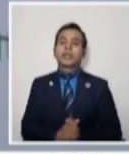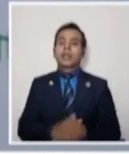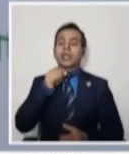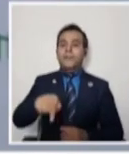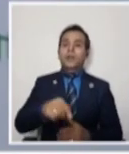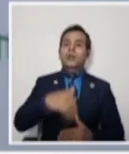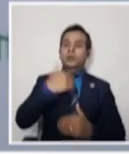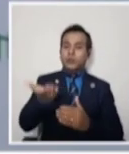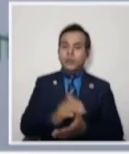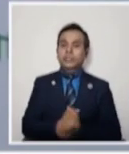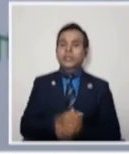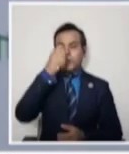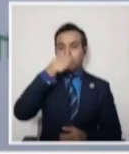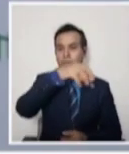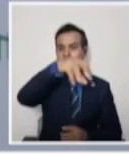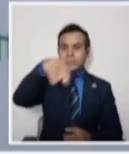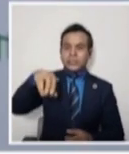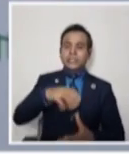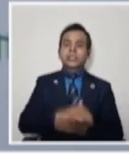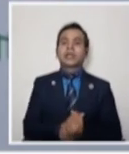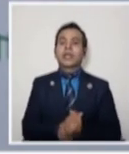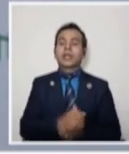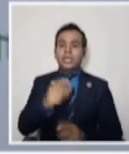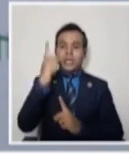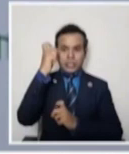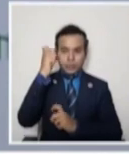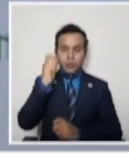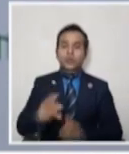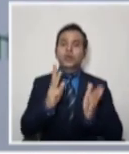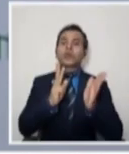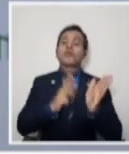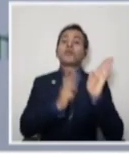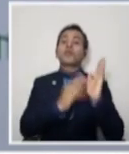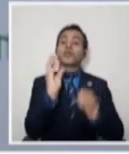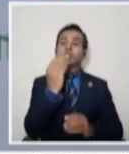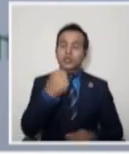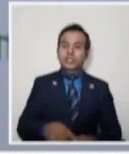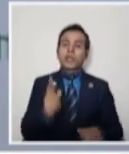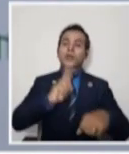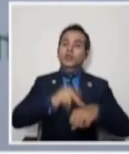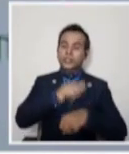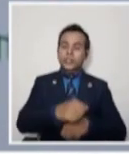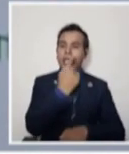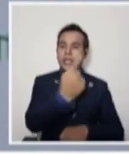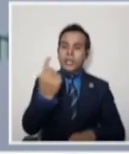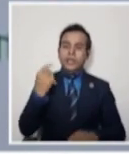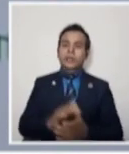গাজীপুর, মুন্সিগঞ্জ এবং নরসিংদীতে 1 জন করে। এবং এই 16 জনের মধ্যে সকলই পুরুষ। বয়স বিশ্লেষণে আমরা